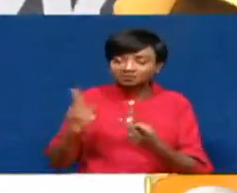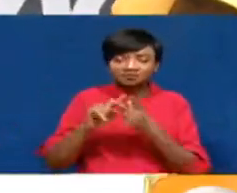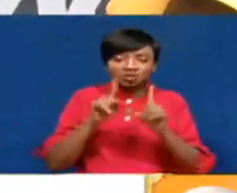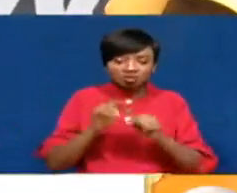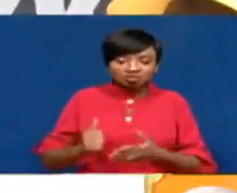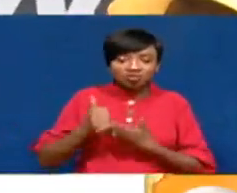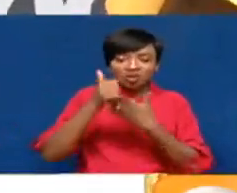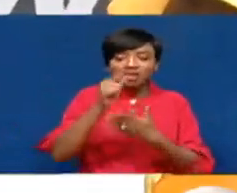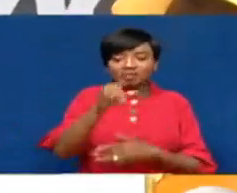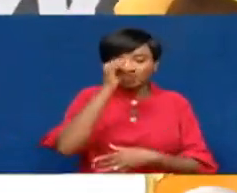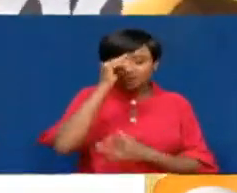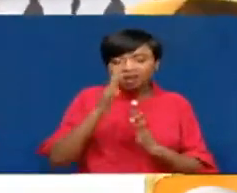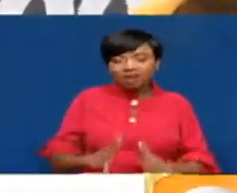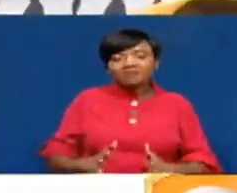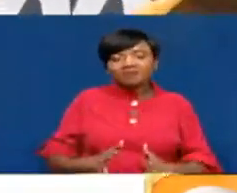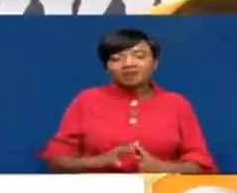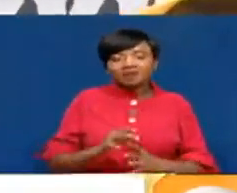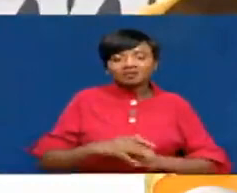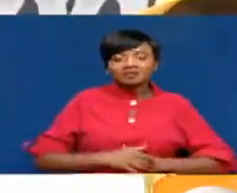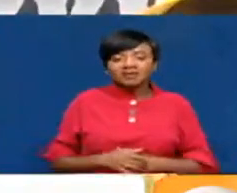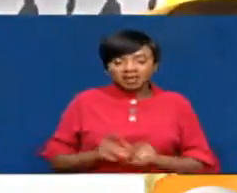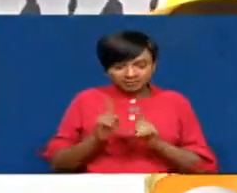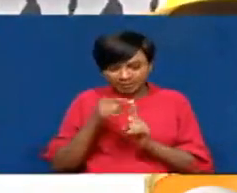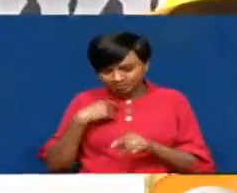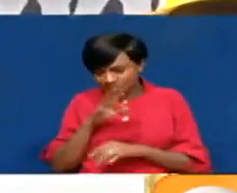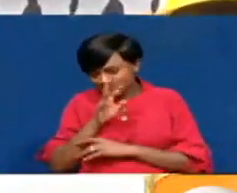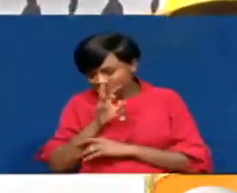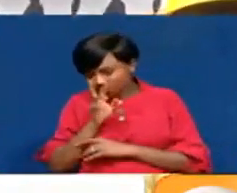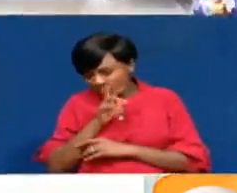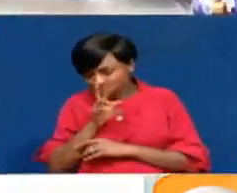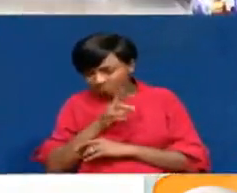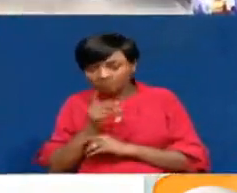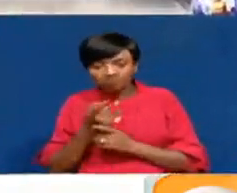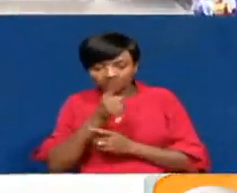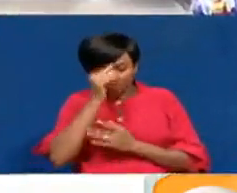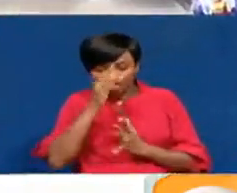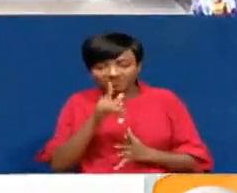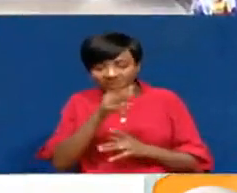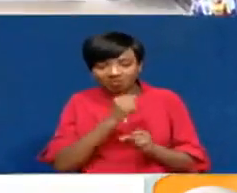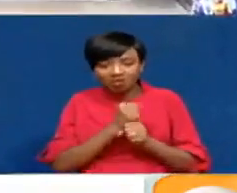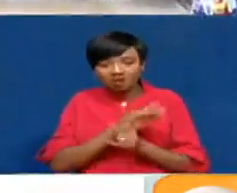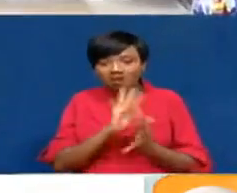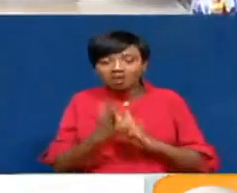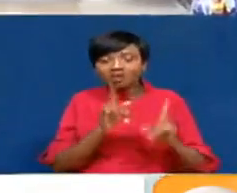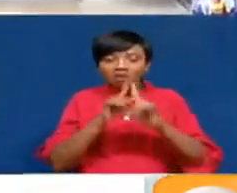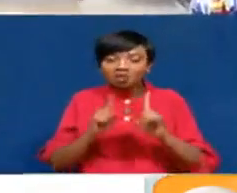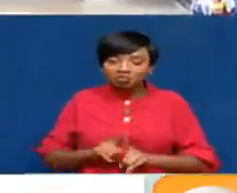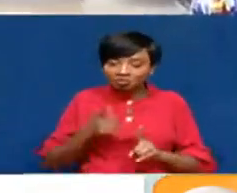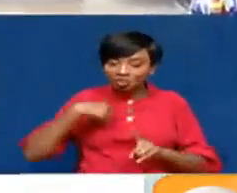governor wetu, akigawa ni hakikisha amegawa vizuri. Tutarudi kumsaidia